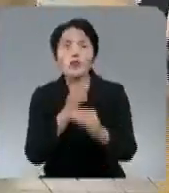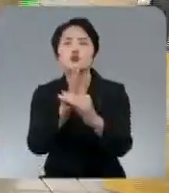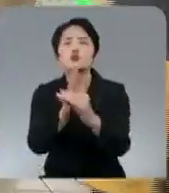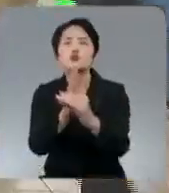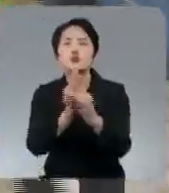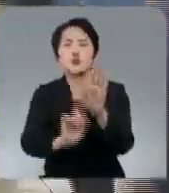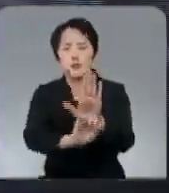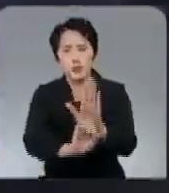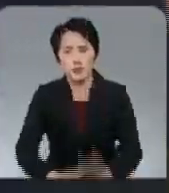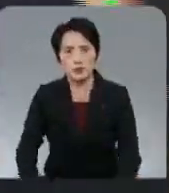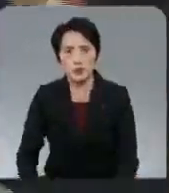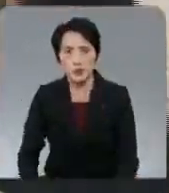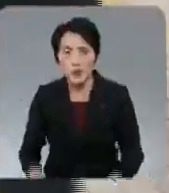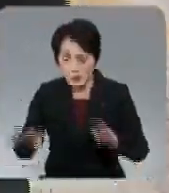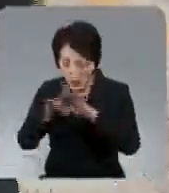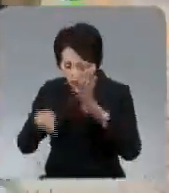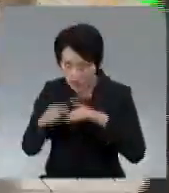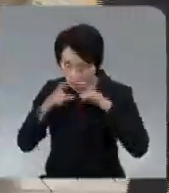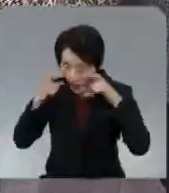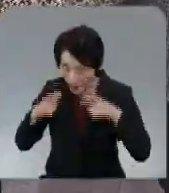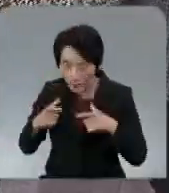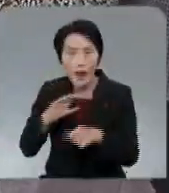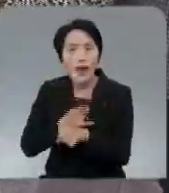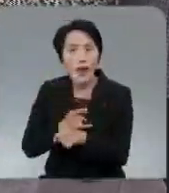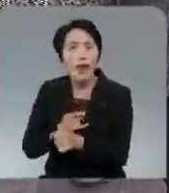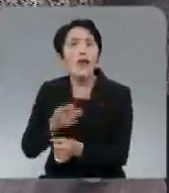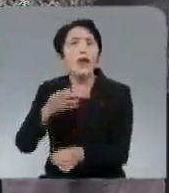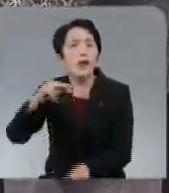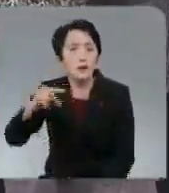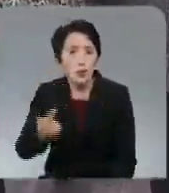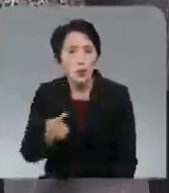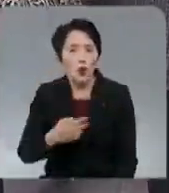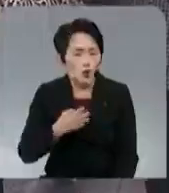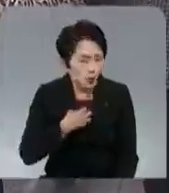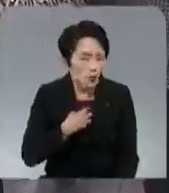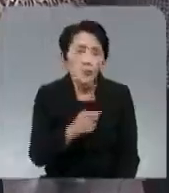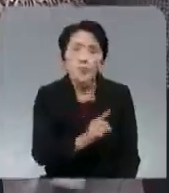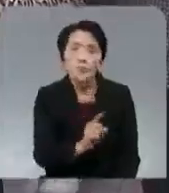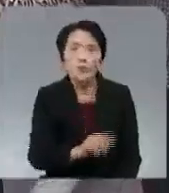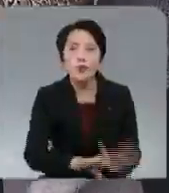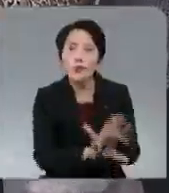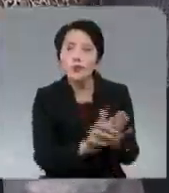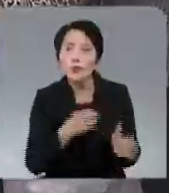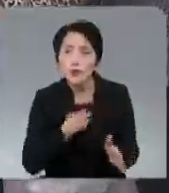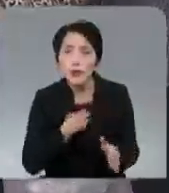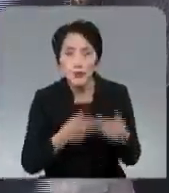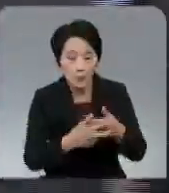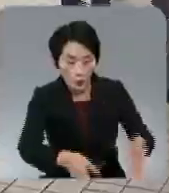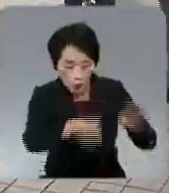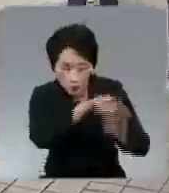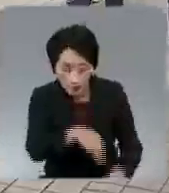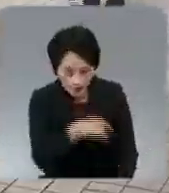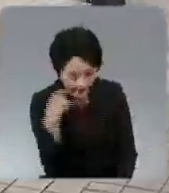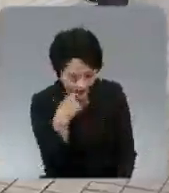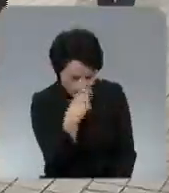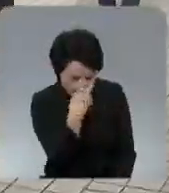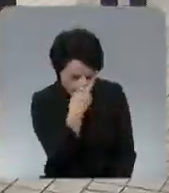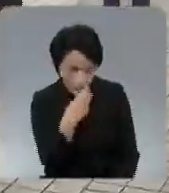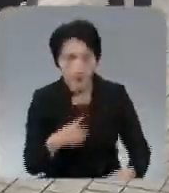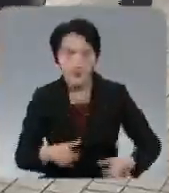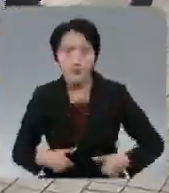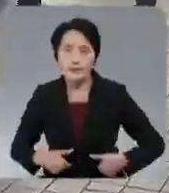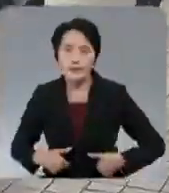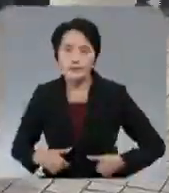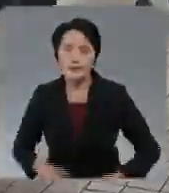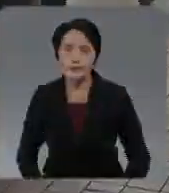gian điều trị là vào tháng 1 năm sau muộn là trong khoảng tháng 3 nghĩa vụ đeo khẩu trang tại các cơ sở dễ lây nhiễm sẽ vẫn được duy trì nhằm đảm bảo